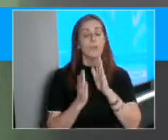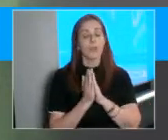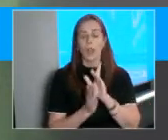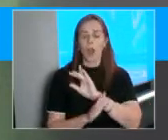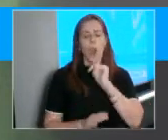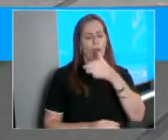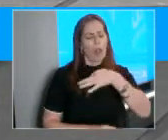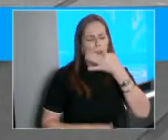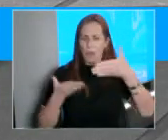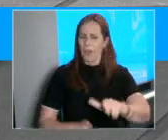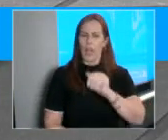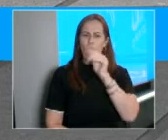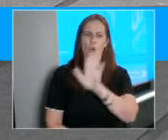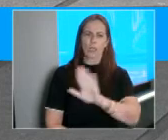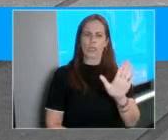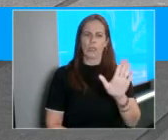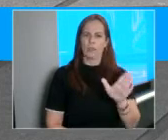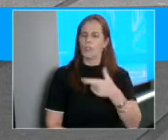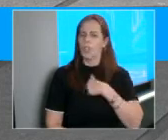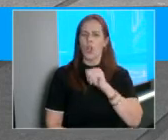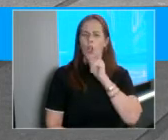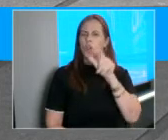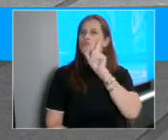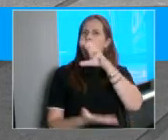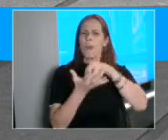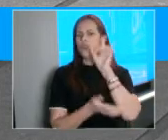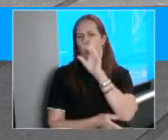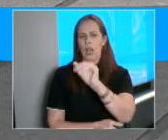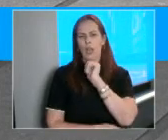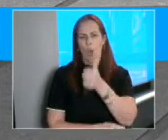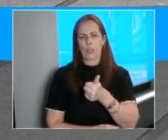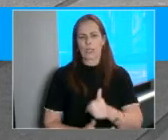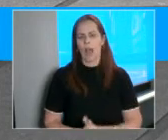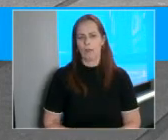שלא ינסו הספדים בהלווייתה ושלא ייקראו אתרים על שמה.